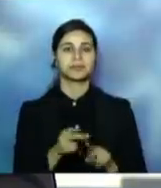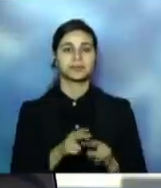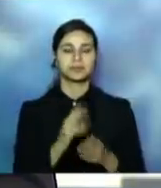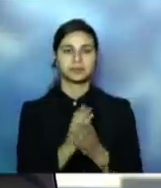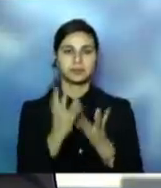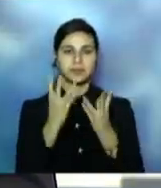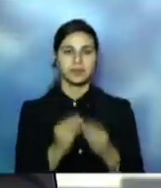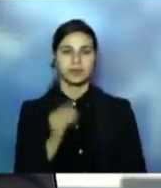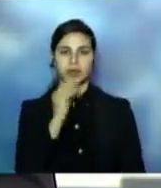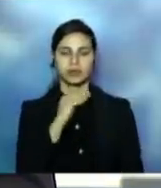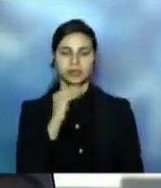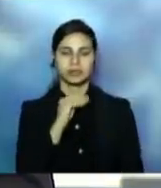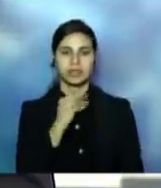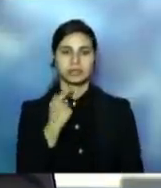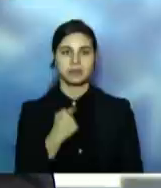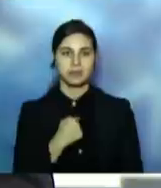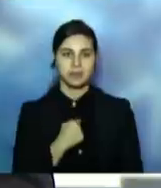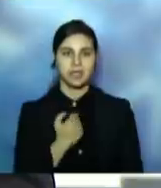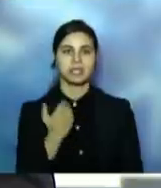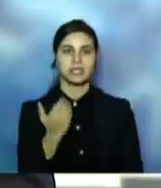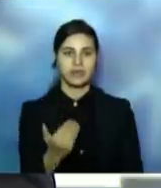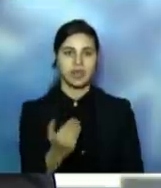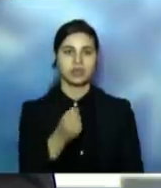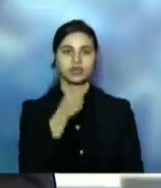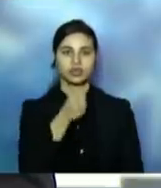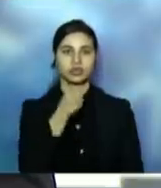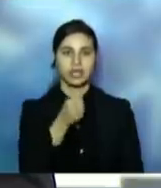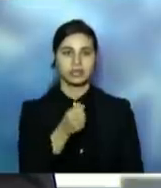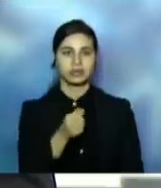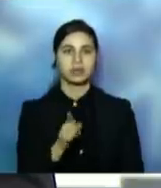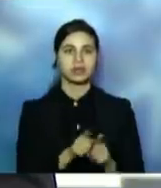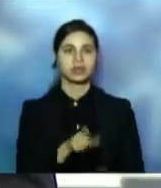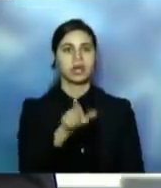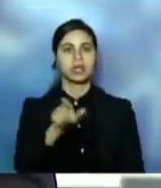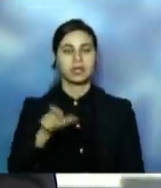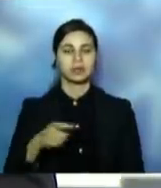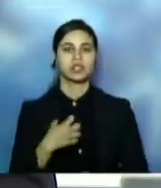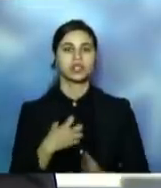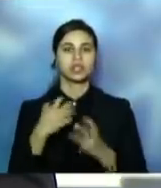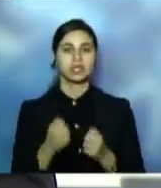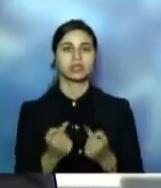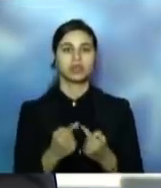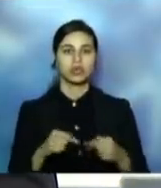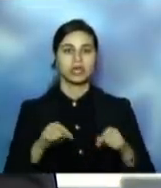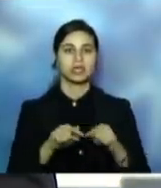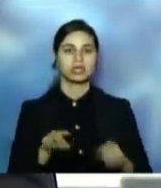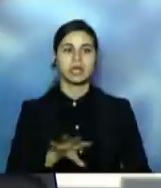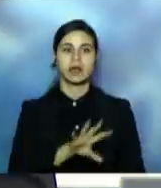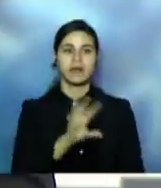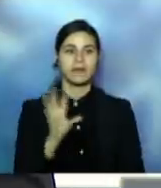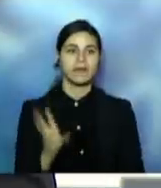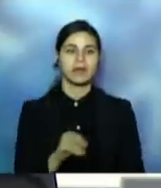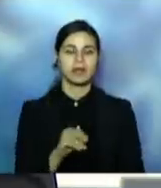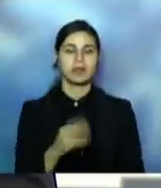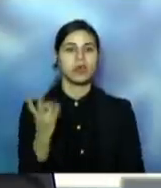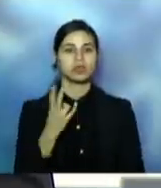დღე, როდესაც მე თქვენ ჟურნალისტმა, საზოგადოებამ, ჯანდაცვის ორგანიზატორმა, ყველა